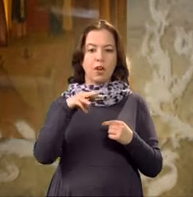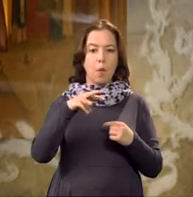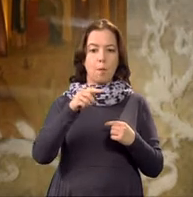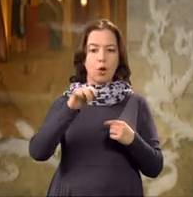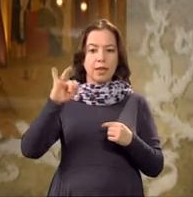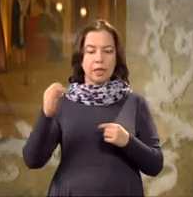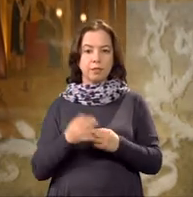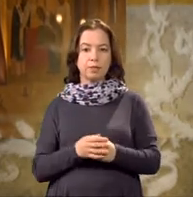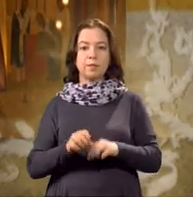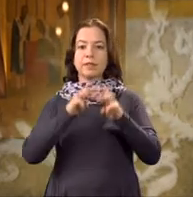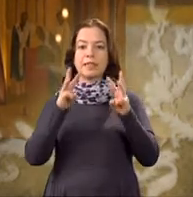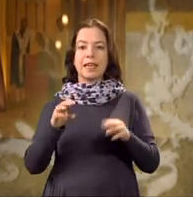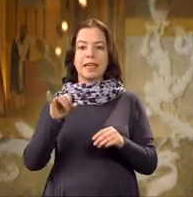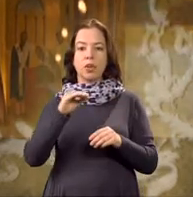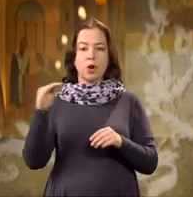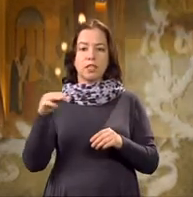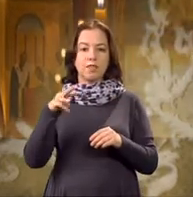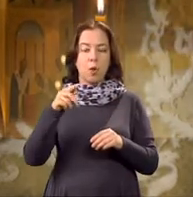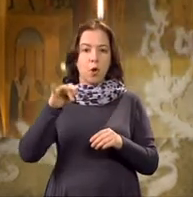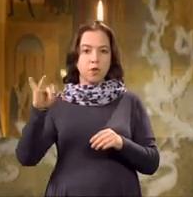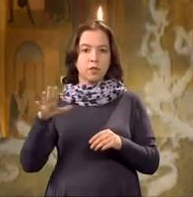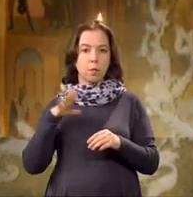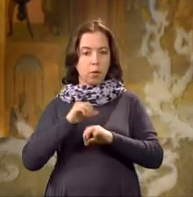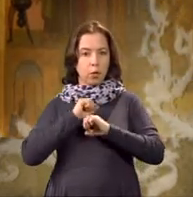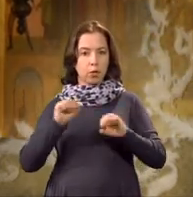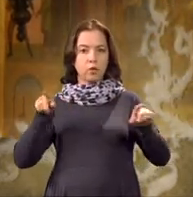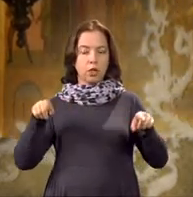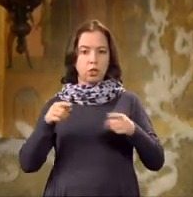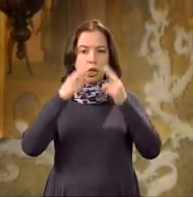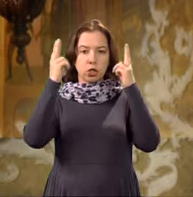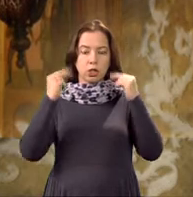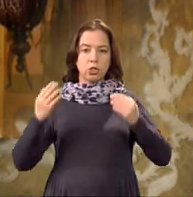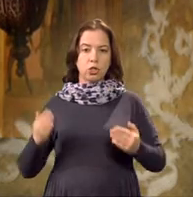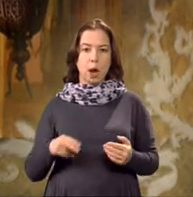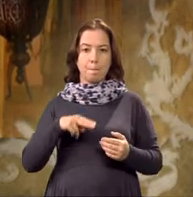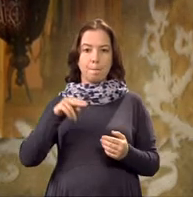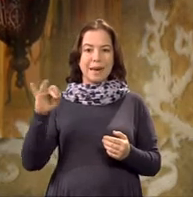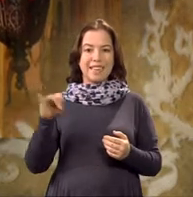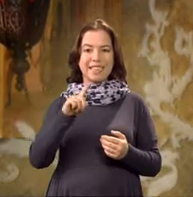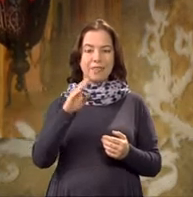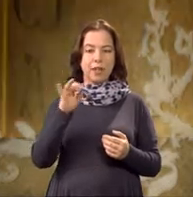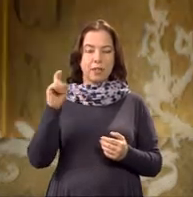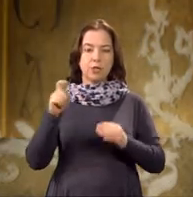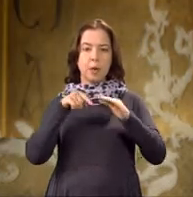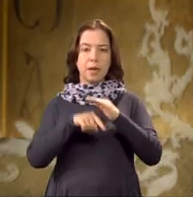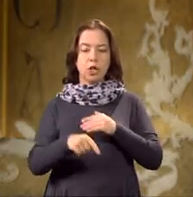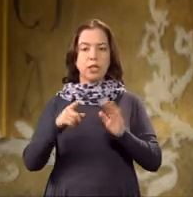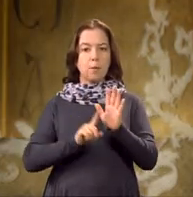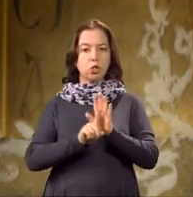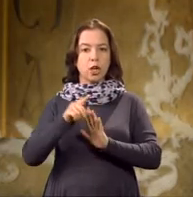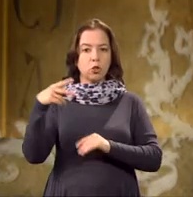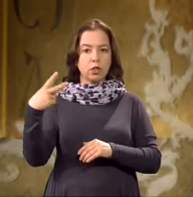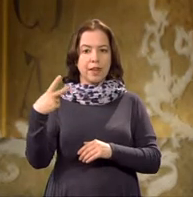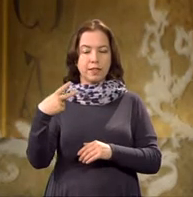Іосаф Могилевський був подвижник відновлення чернечого життя при Звіринецьких печерах на початку ХХ